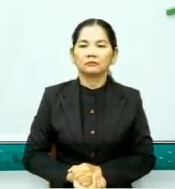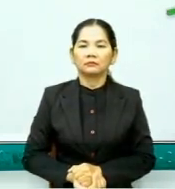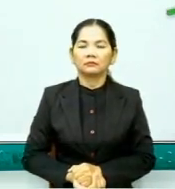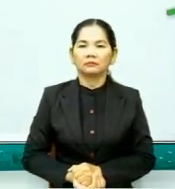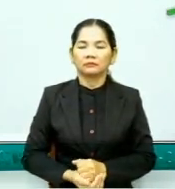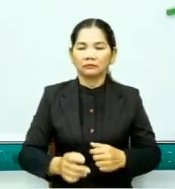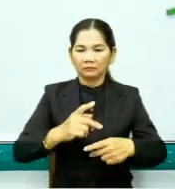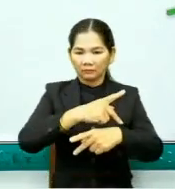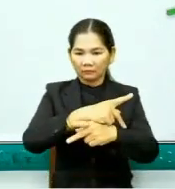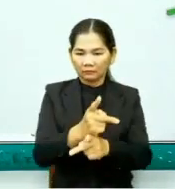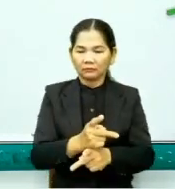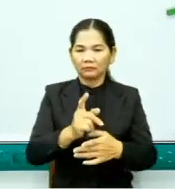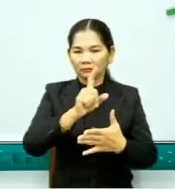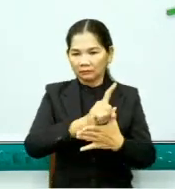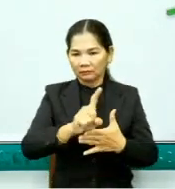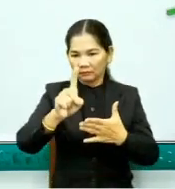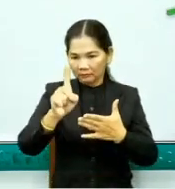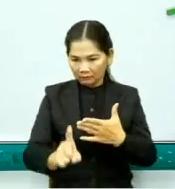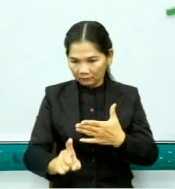พอลัดตะพาล